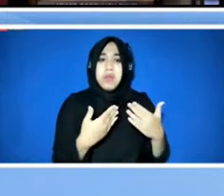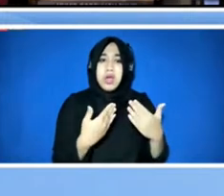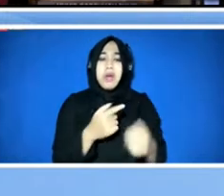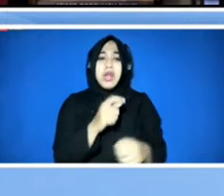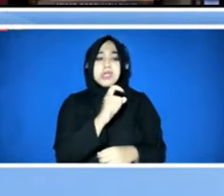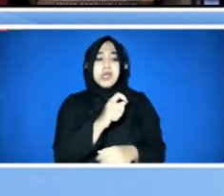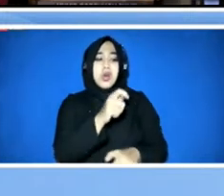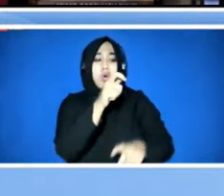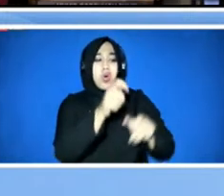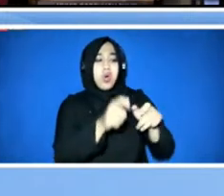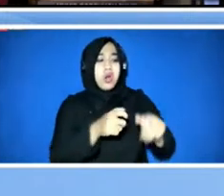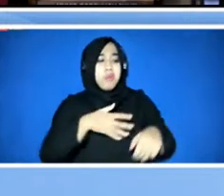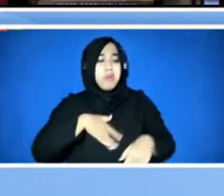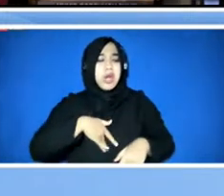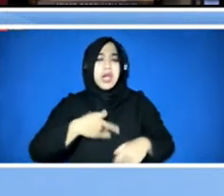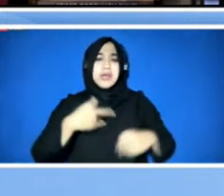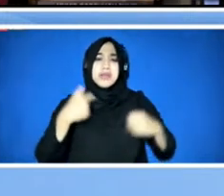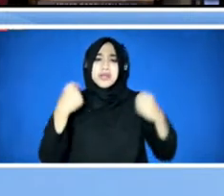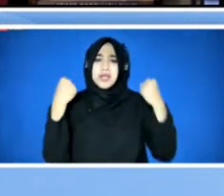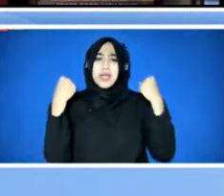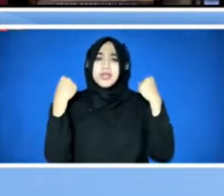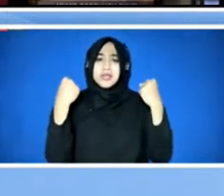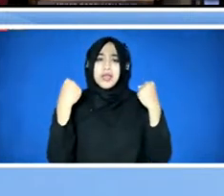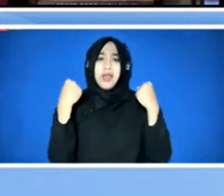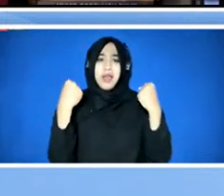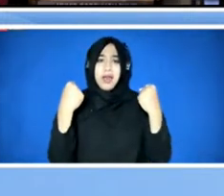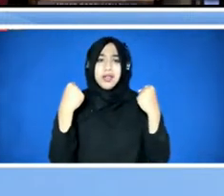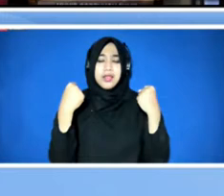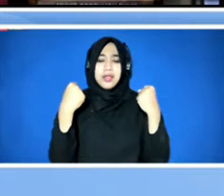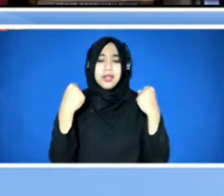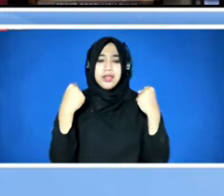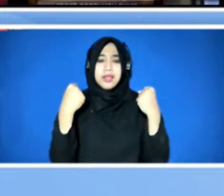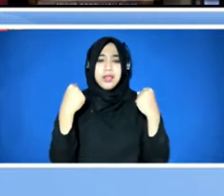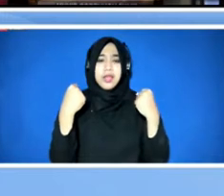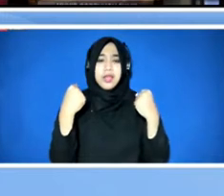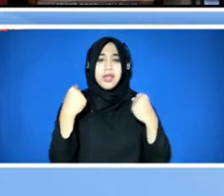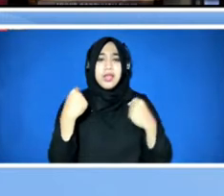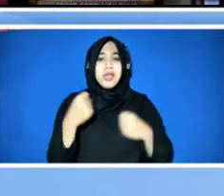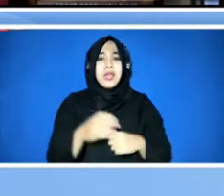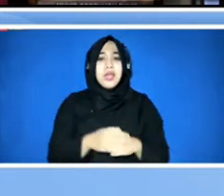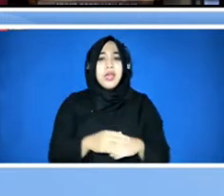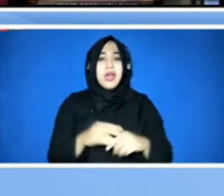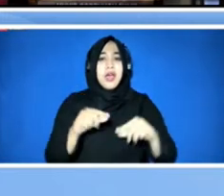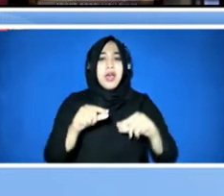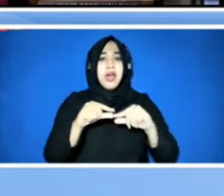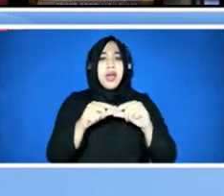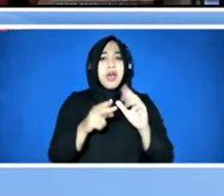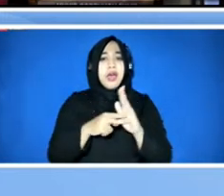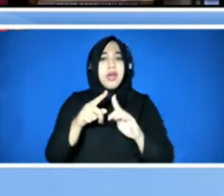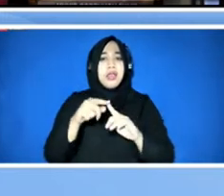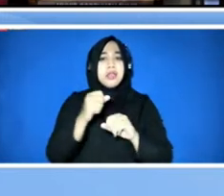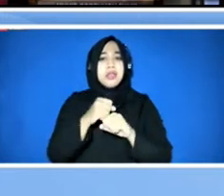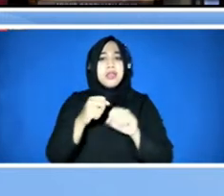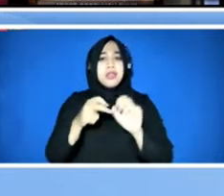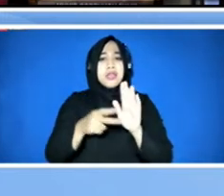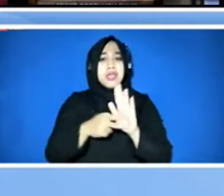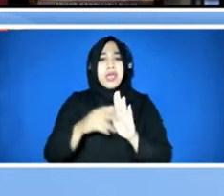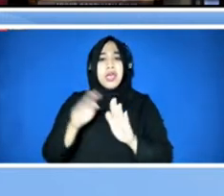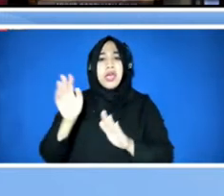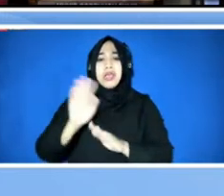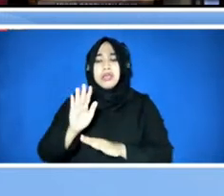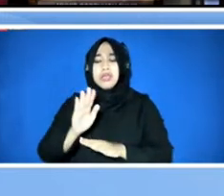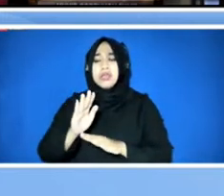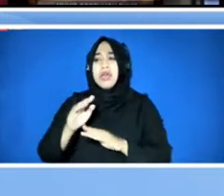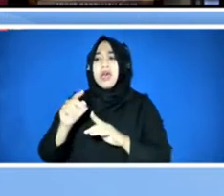saja, di antigen pun tidak reaktif, untuk mau di rumah? Itu yang sangat challenging. Dan kalau katakanlah kita punya